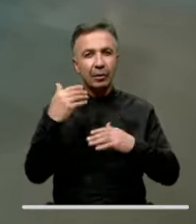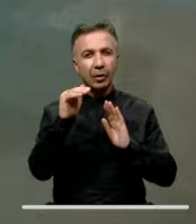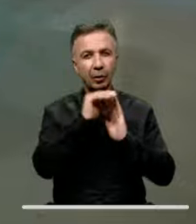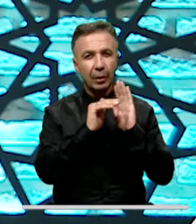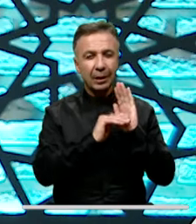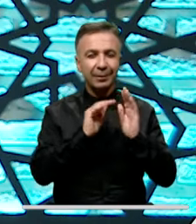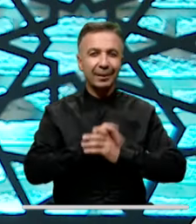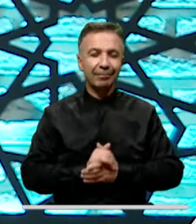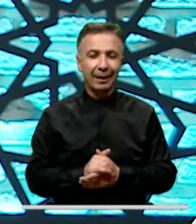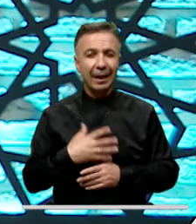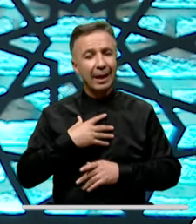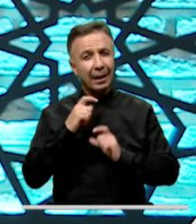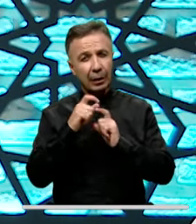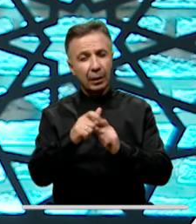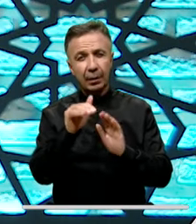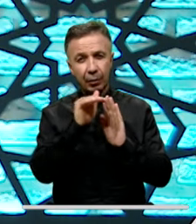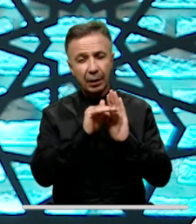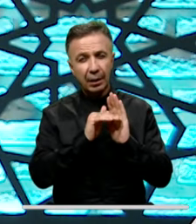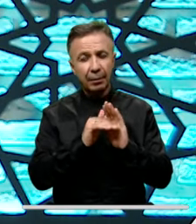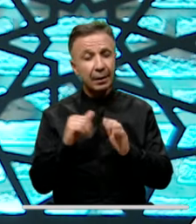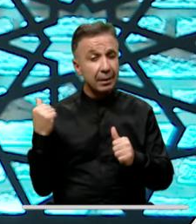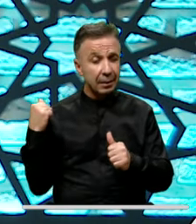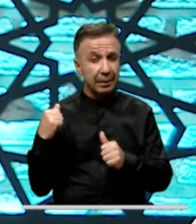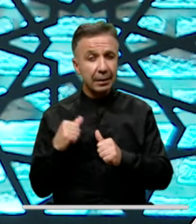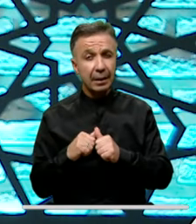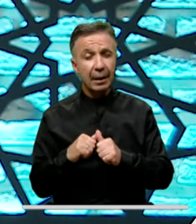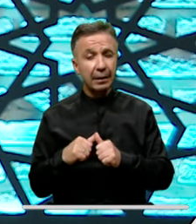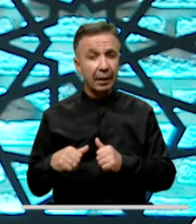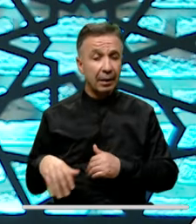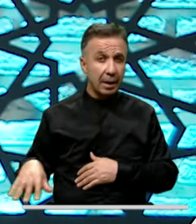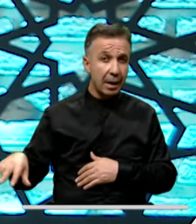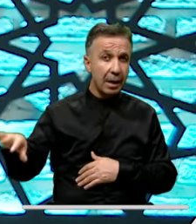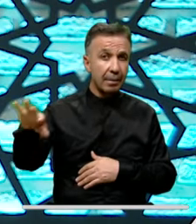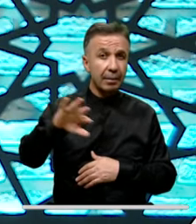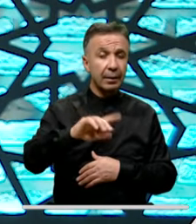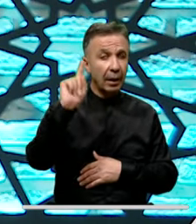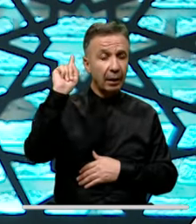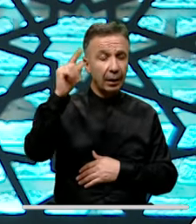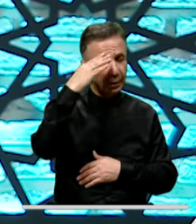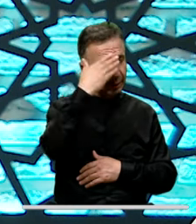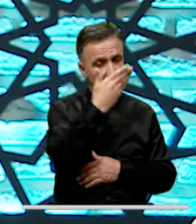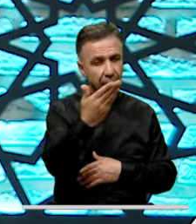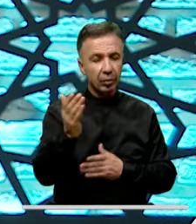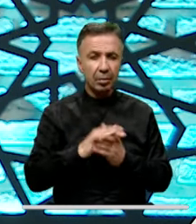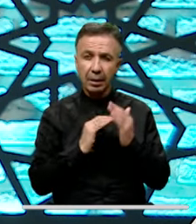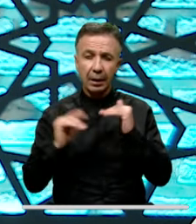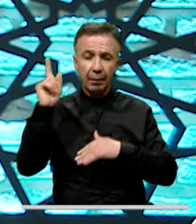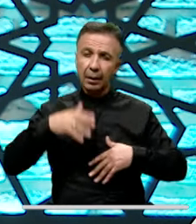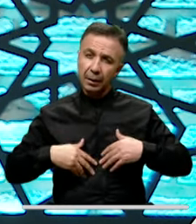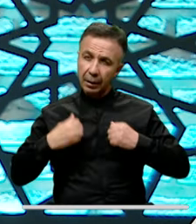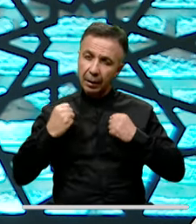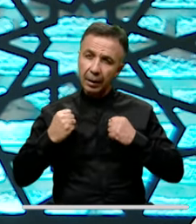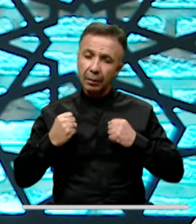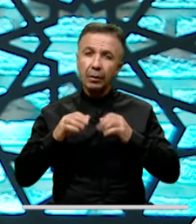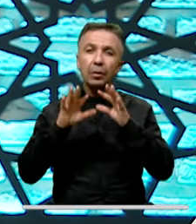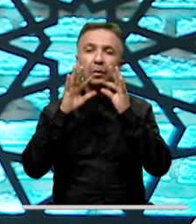stüdyolarından Diyanet'e Soralım programıyla bir kez daha her birinizi Allah'ın selamıyla selamlıyoruz. Cenab-ı Allah'tan sağlık, afiyet